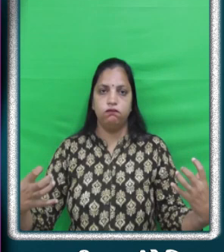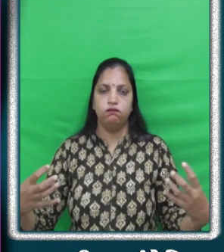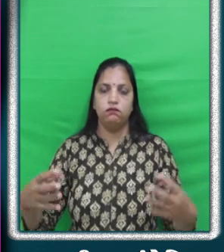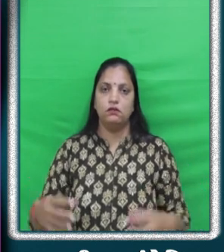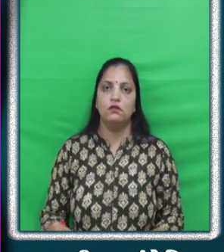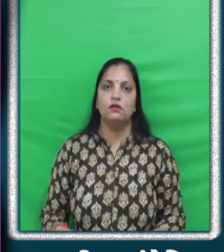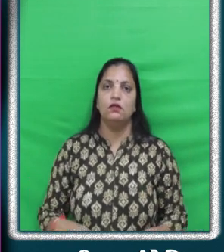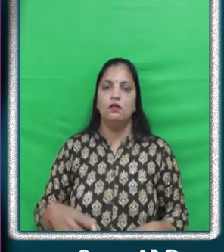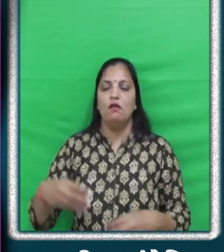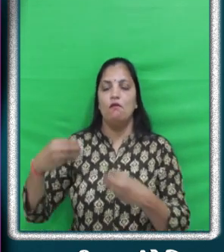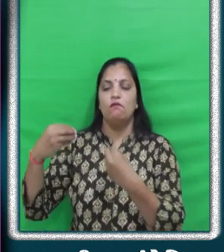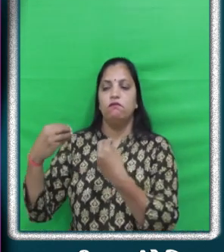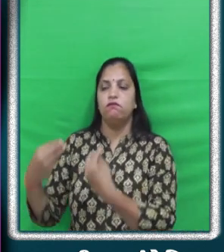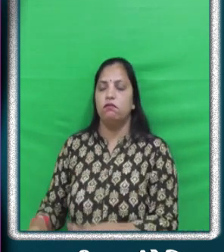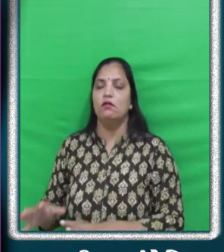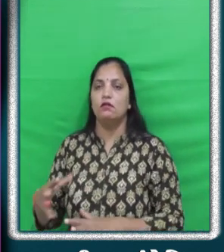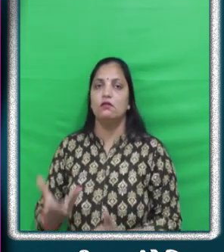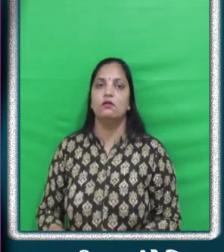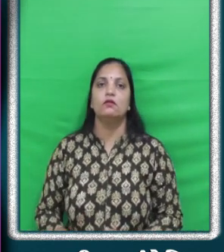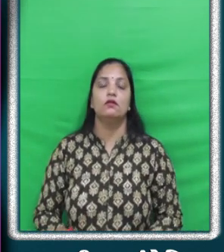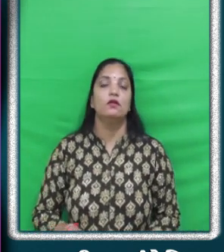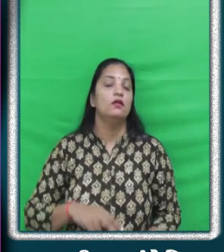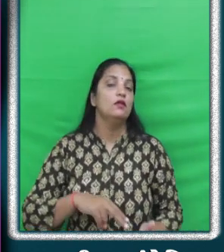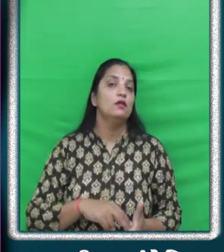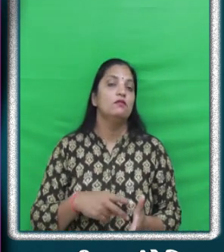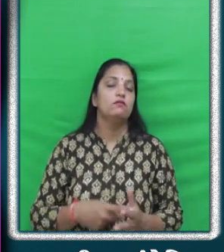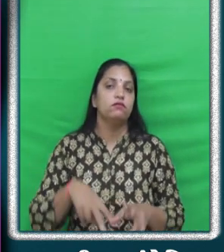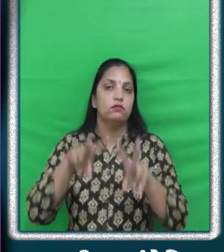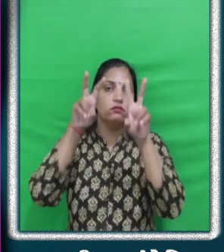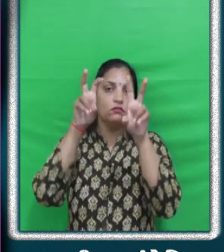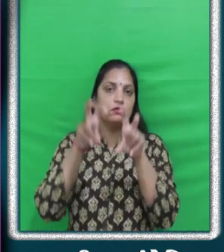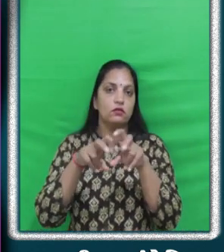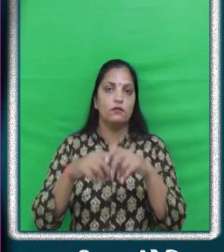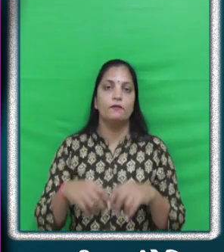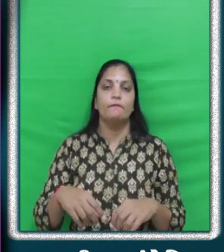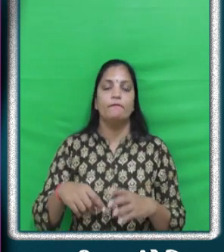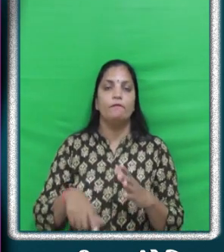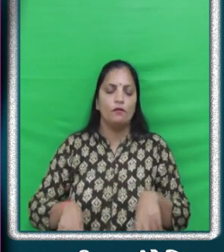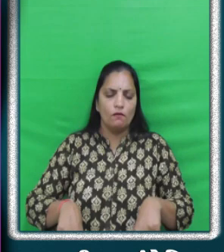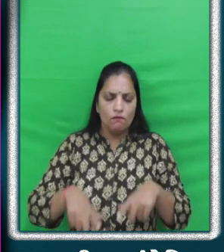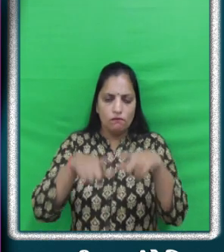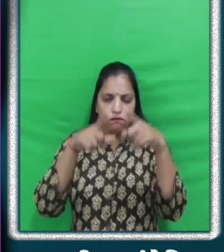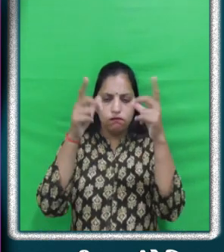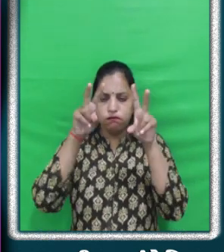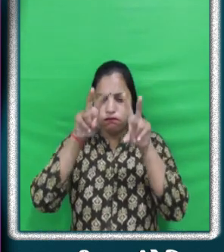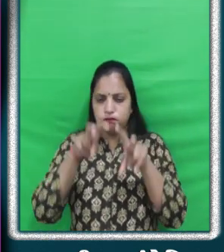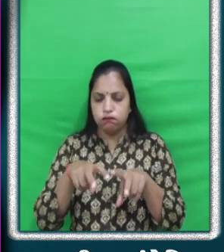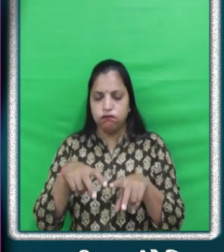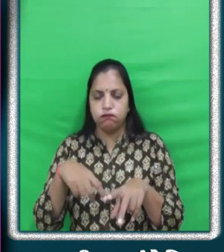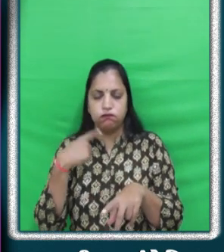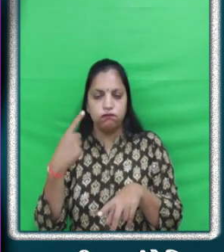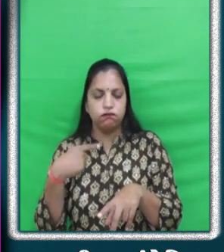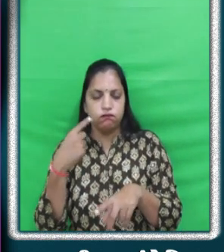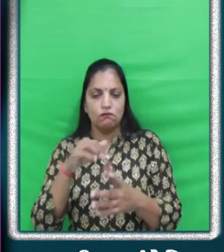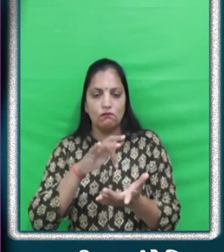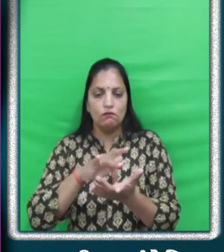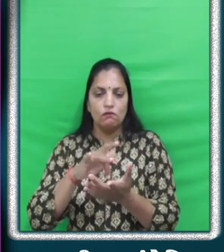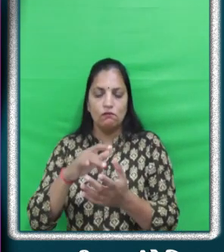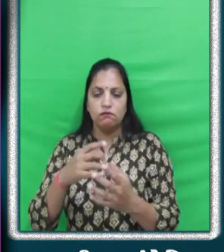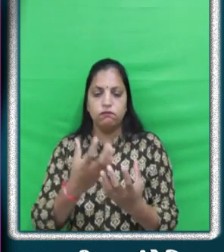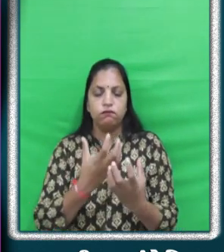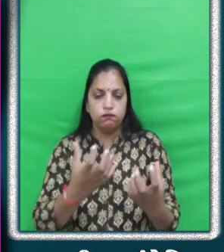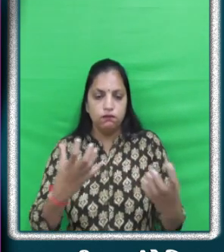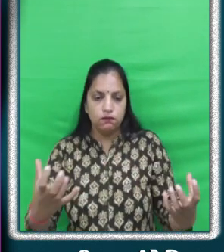તેનું ઉત્સર્જન થયું। તે સિવાય તમે શું જોયું છે, શું નોટિસ કર્યું છે વનસ્પતિની અંદર, કે કયો કયો પદાર્થ તમે